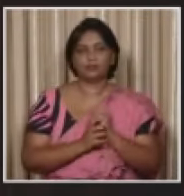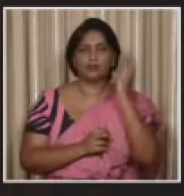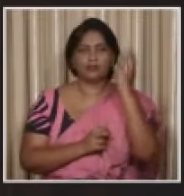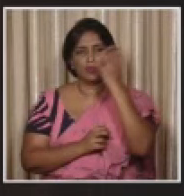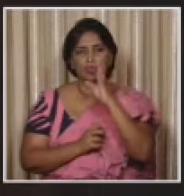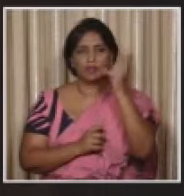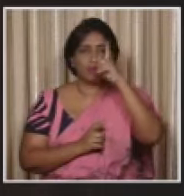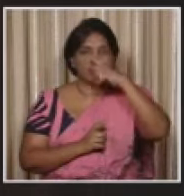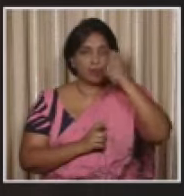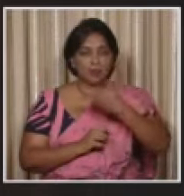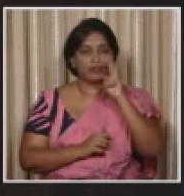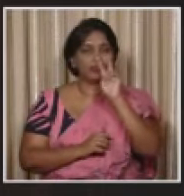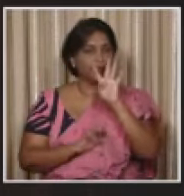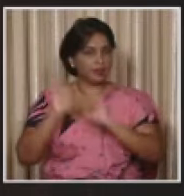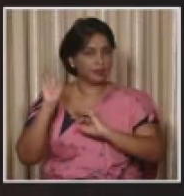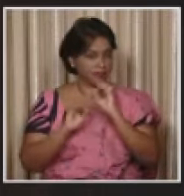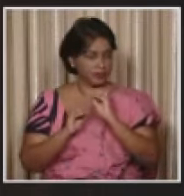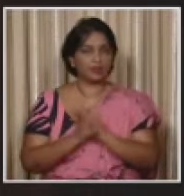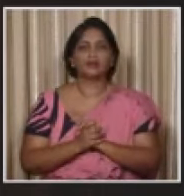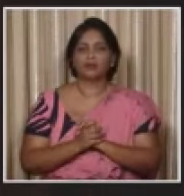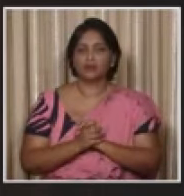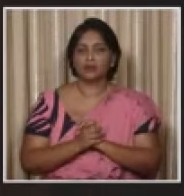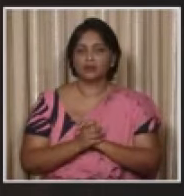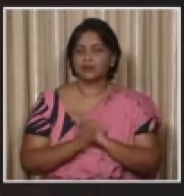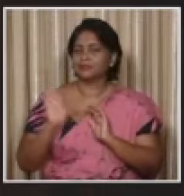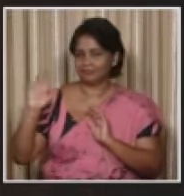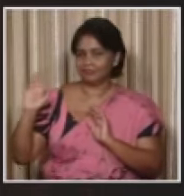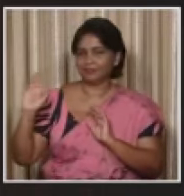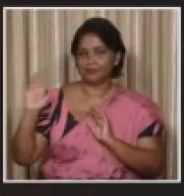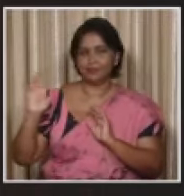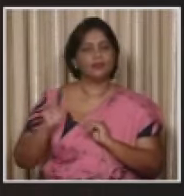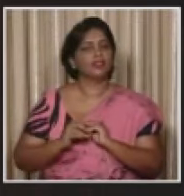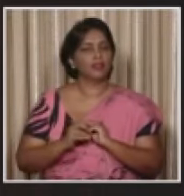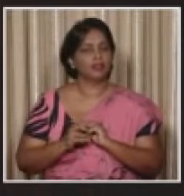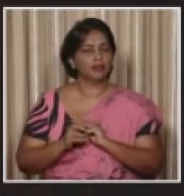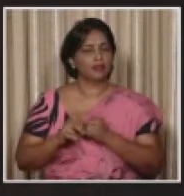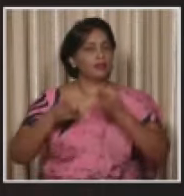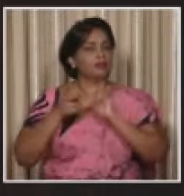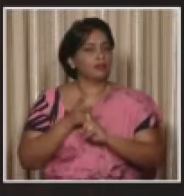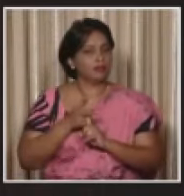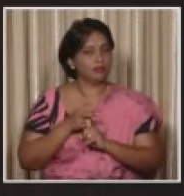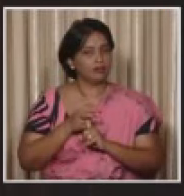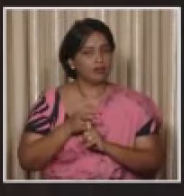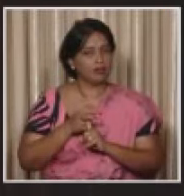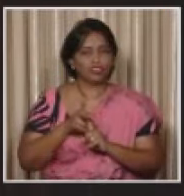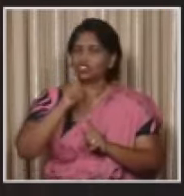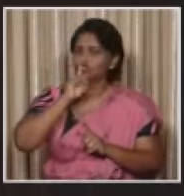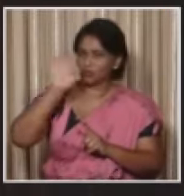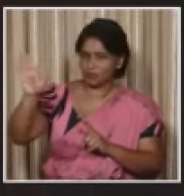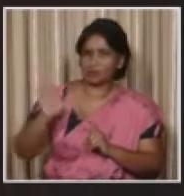දෙනාට වැඩි වෙලා තියෙන ගාන 24යි. 24 පොඩ්ඩක් ඉන්න 24යි. ilang kata, atlah akan